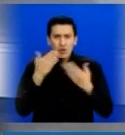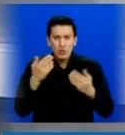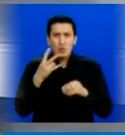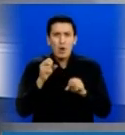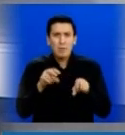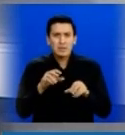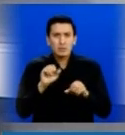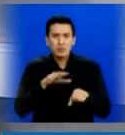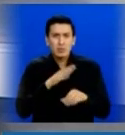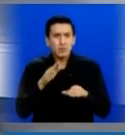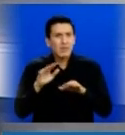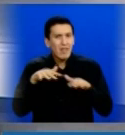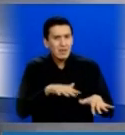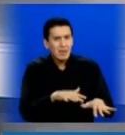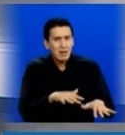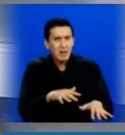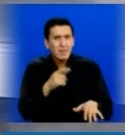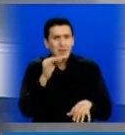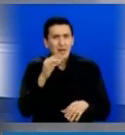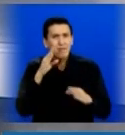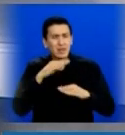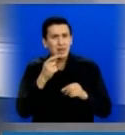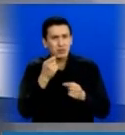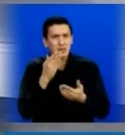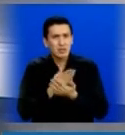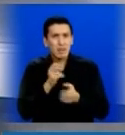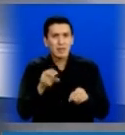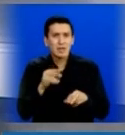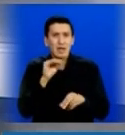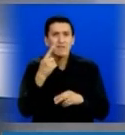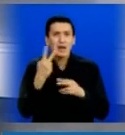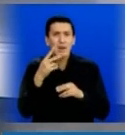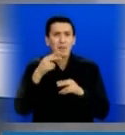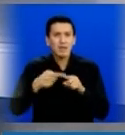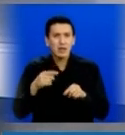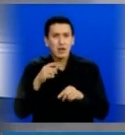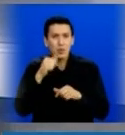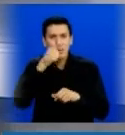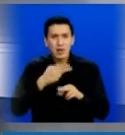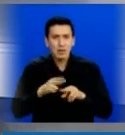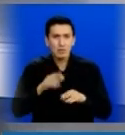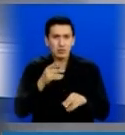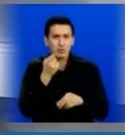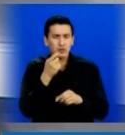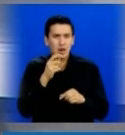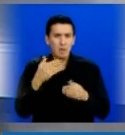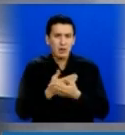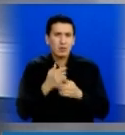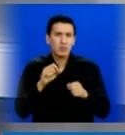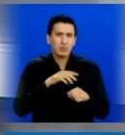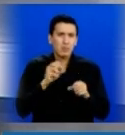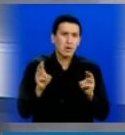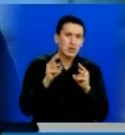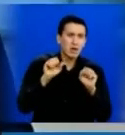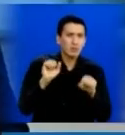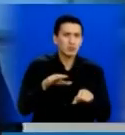снова наводнения и вопросов с водой. И как раз вторая половина года, то есть она будет тоже какая-то вот техногенная катастрофа, могут быть, пожароопасный